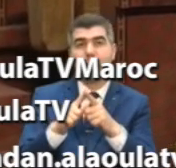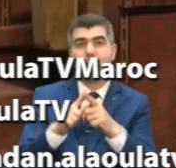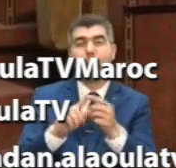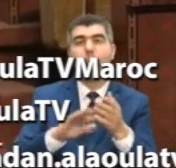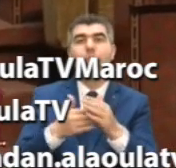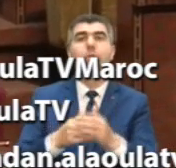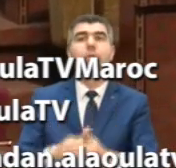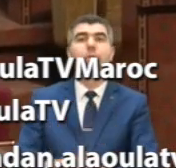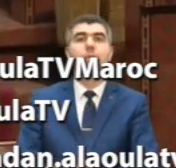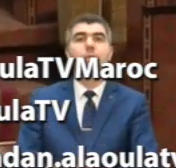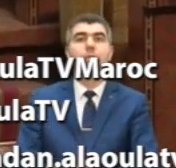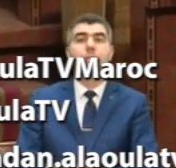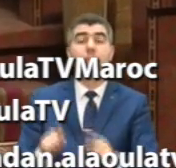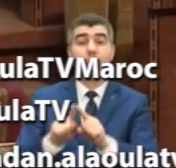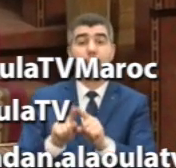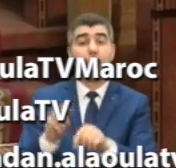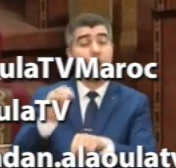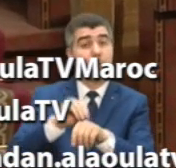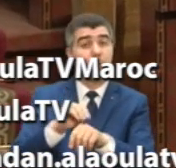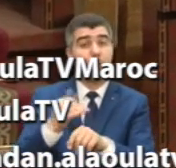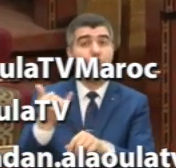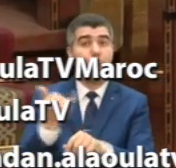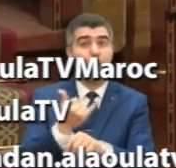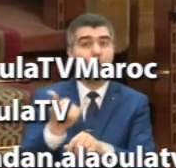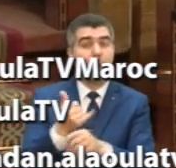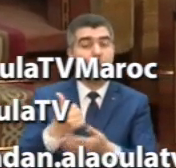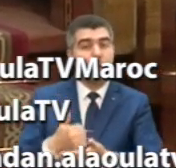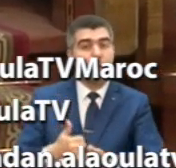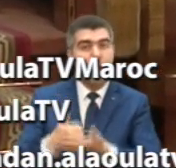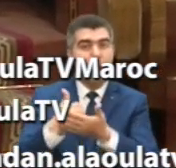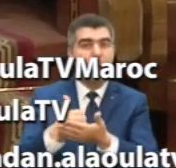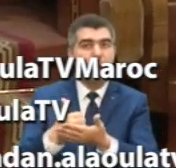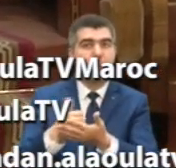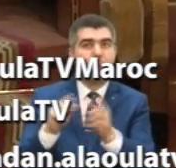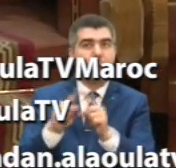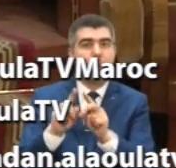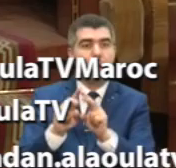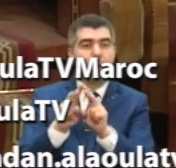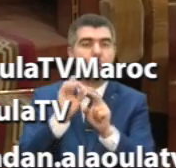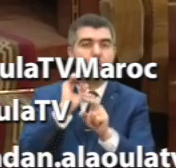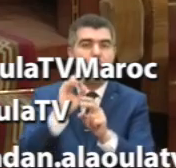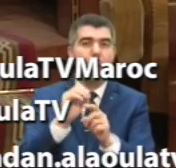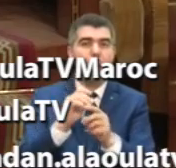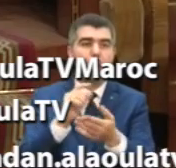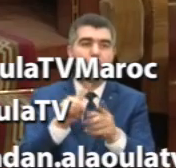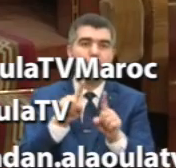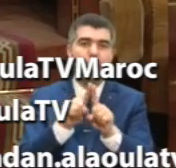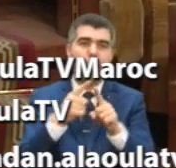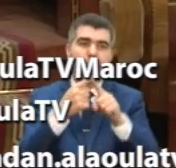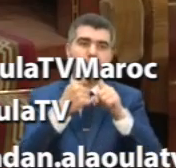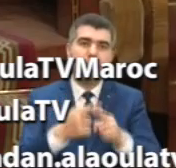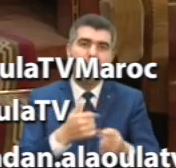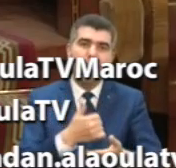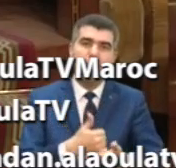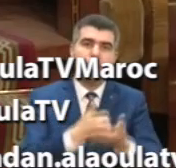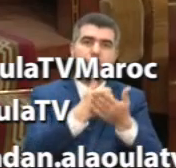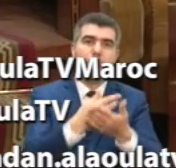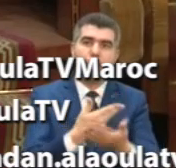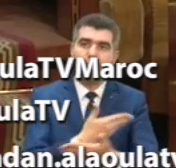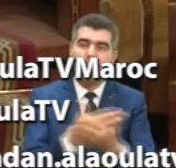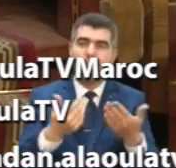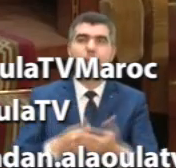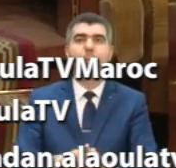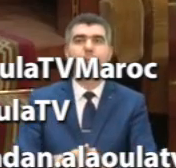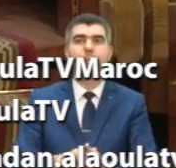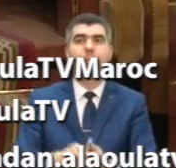الغالب. ينبغي ايضا دعم هذه الفئه بالتشغيل الذاتي وبمبالغ ماليه محترمه. طبعا لما نقول هذا الشيء حق،